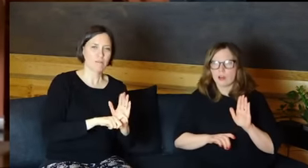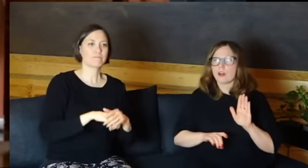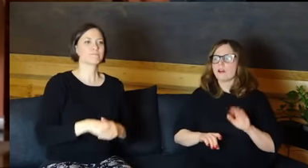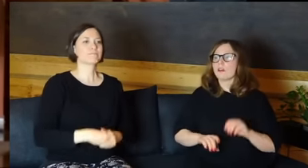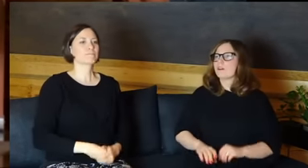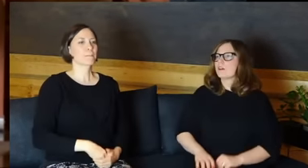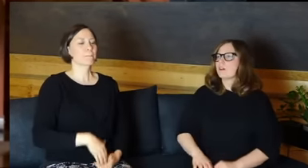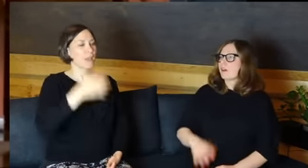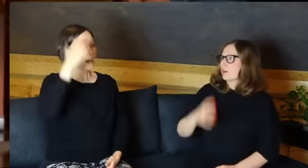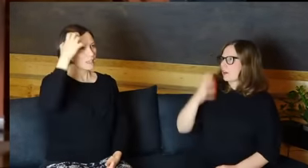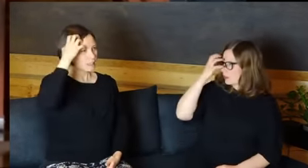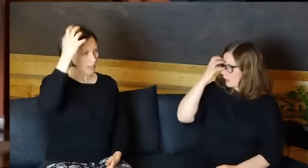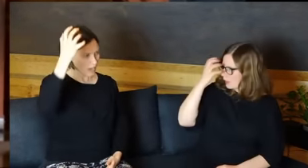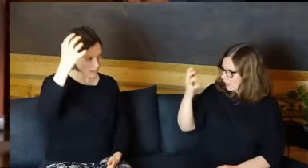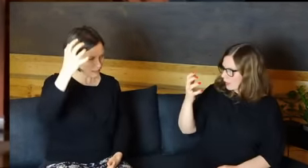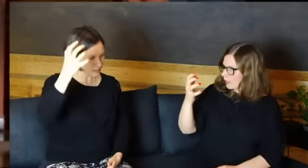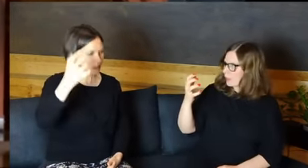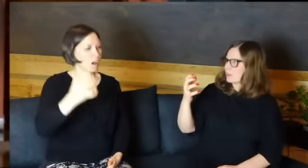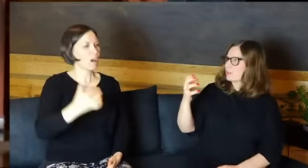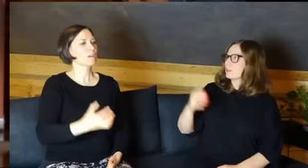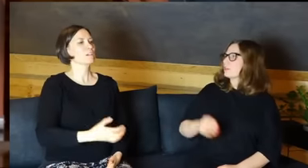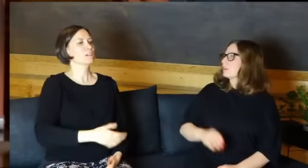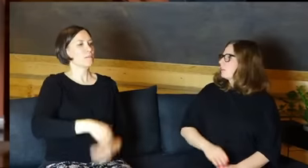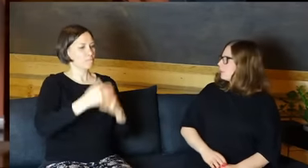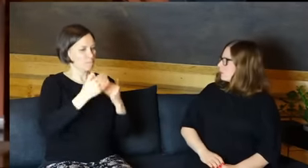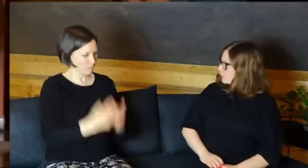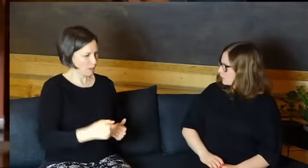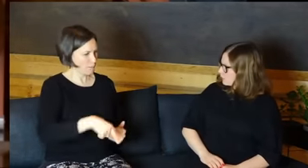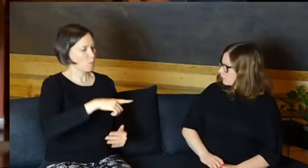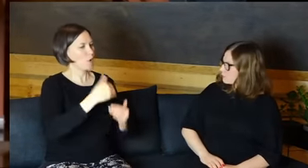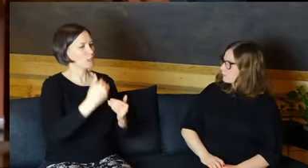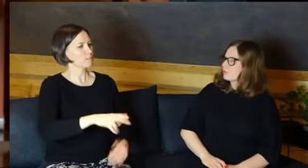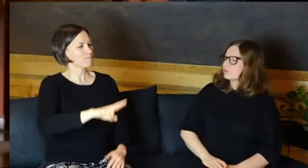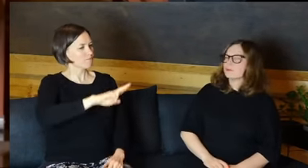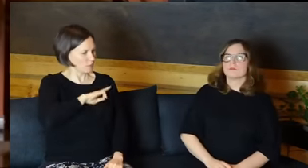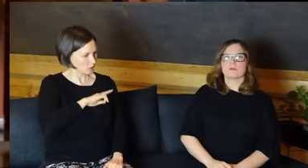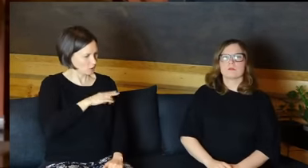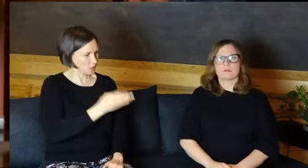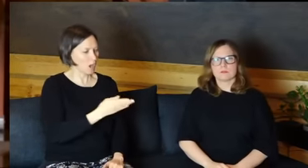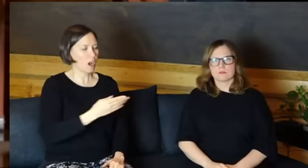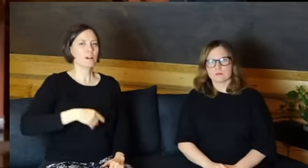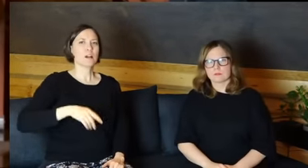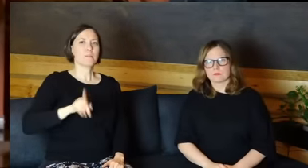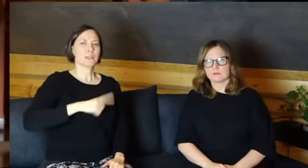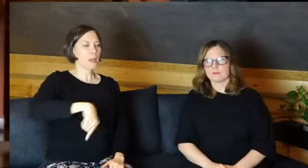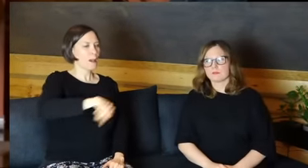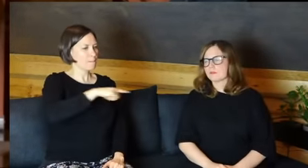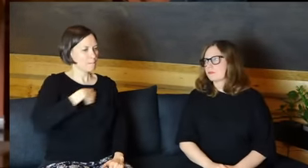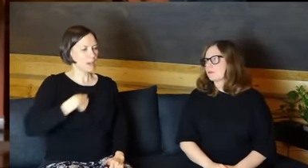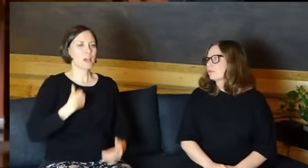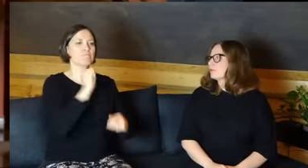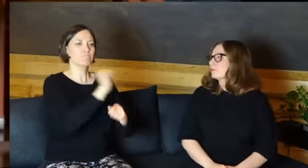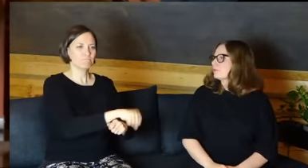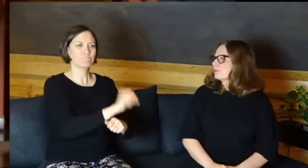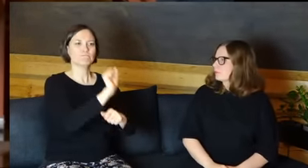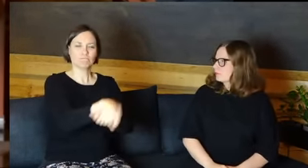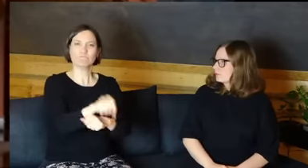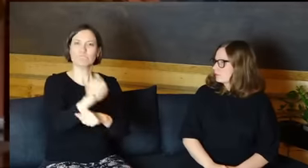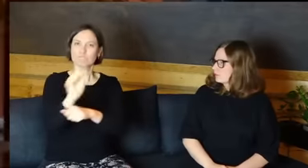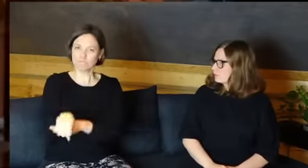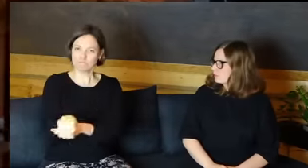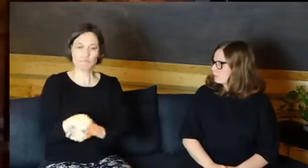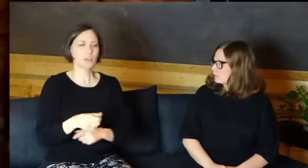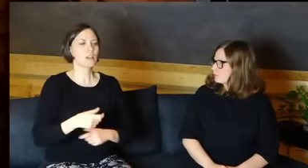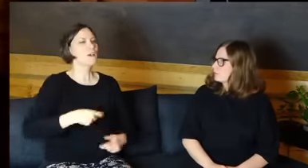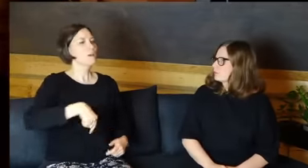keisari saa vastata edestämme, mitä me olemme kukistaneet, siihen